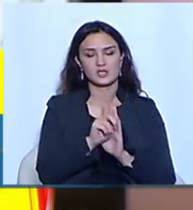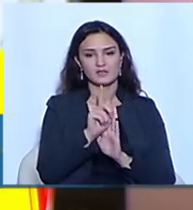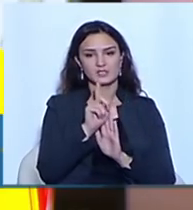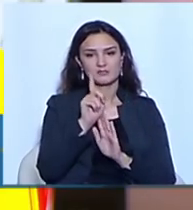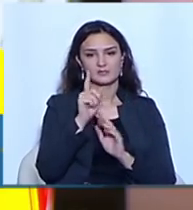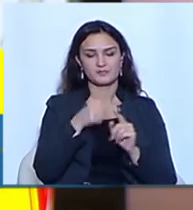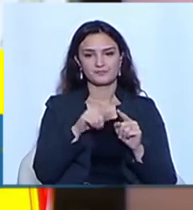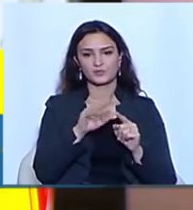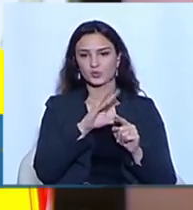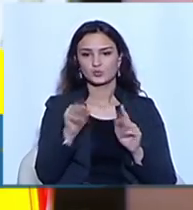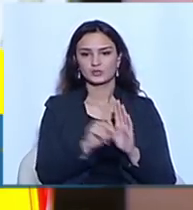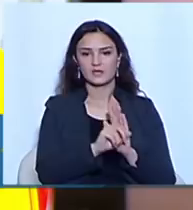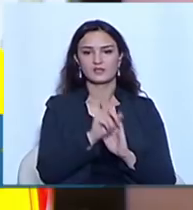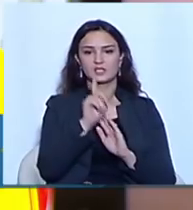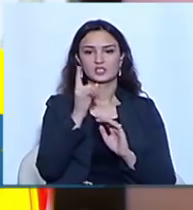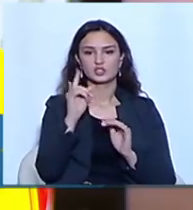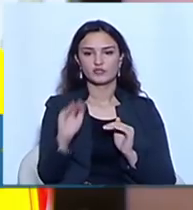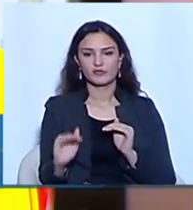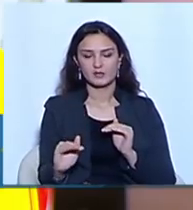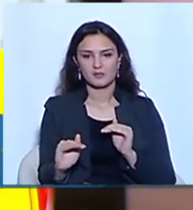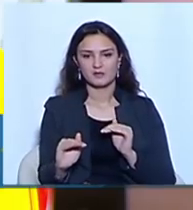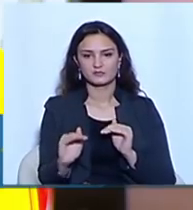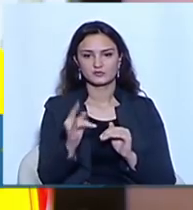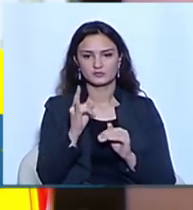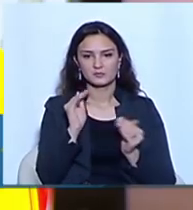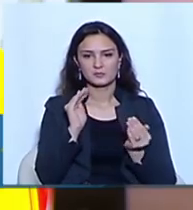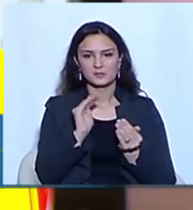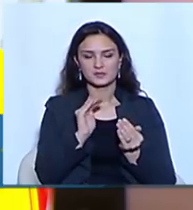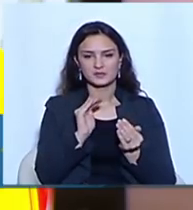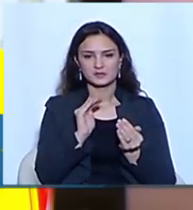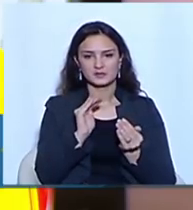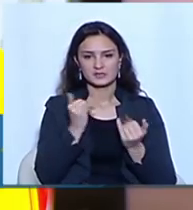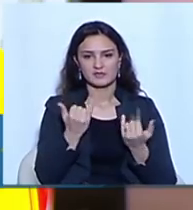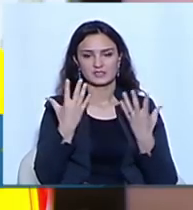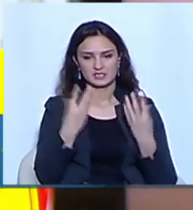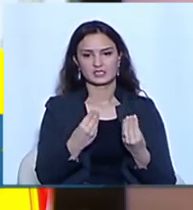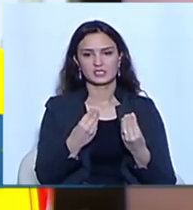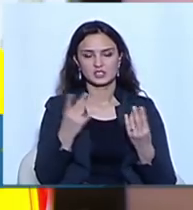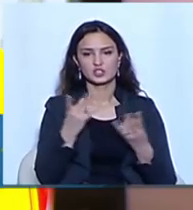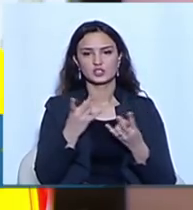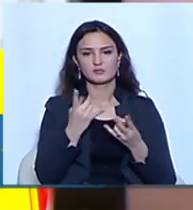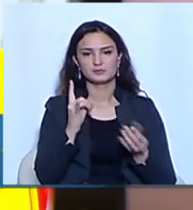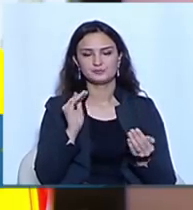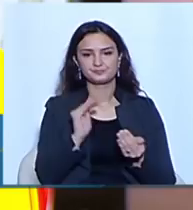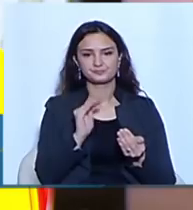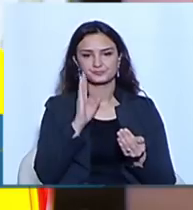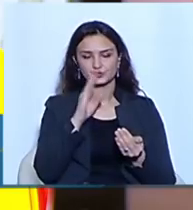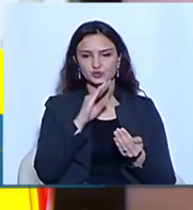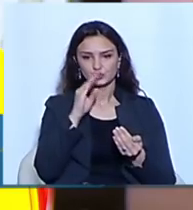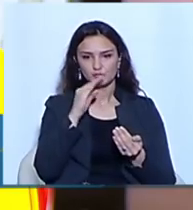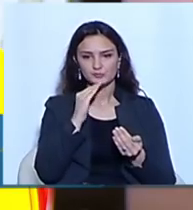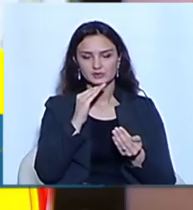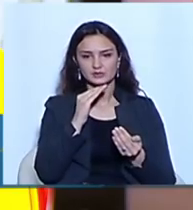დავიწყებთ, აი სულ თავიდან ჩვილ ბავშვს განსაკუთრებით დღევანდელ დღეს ჭირდება მშობლის